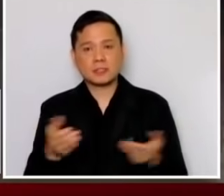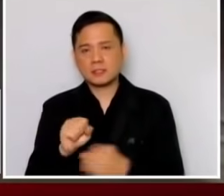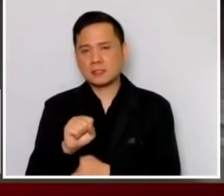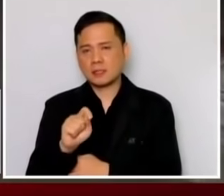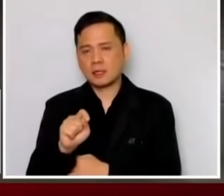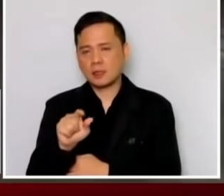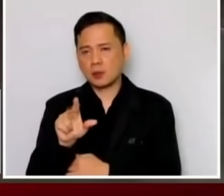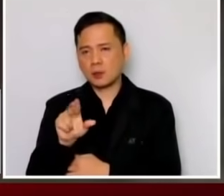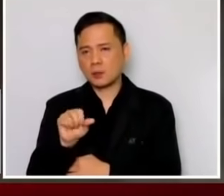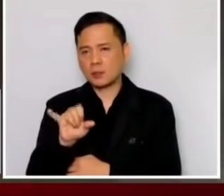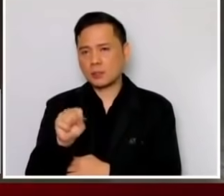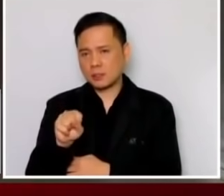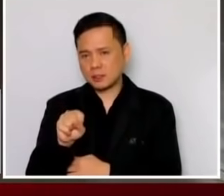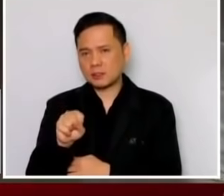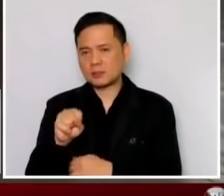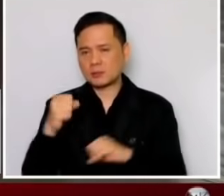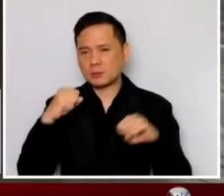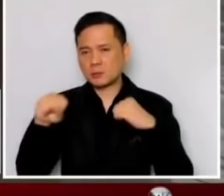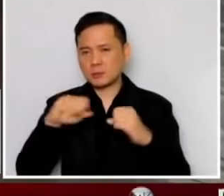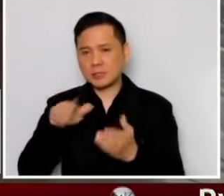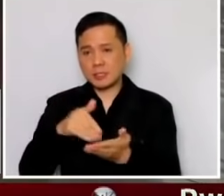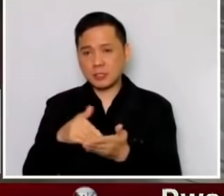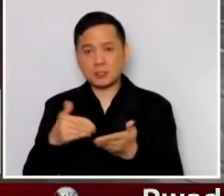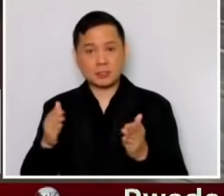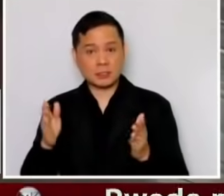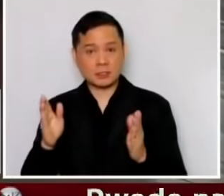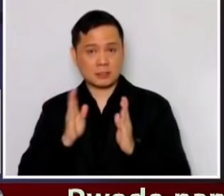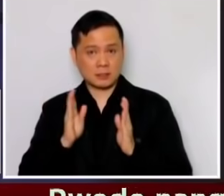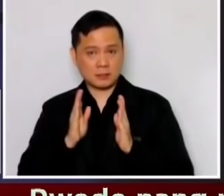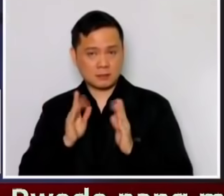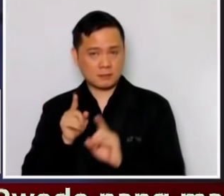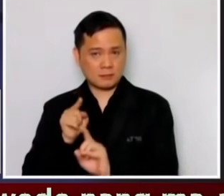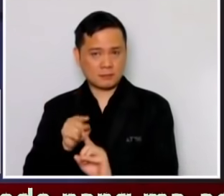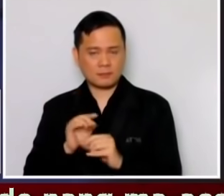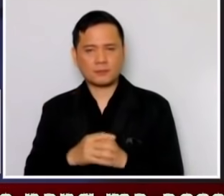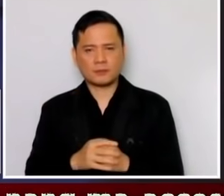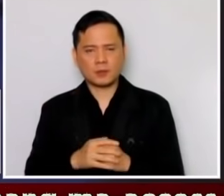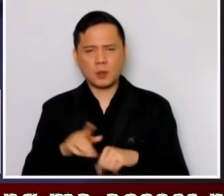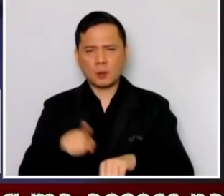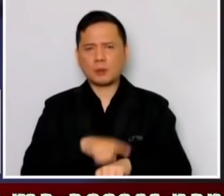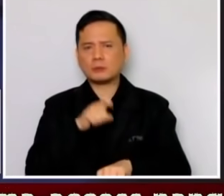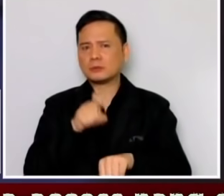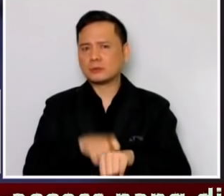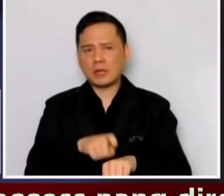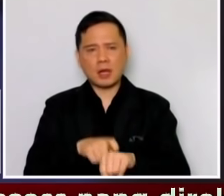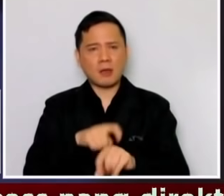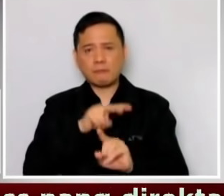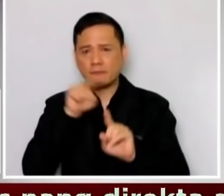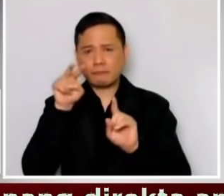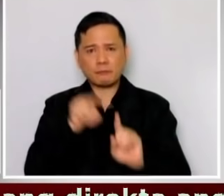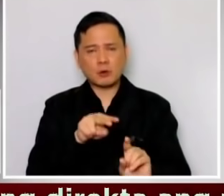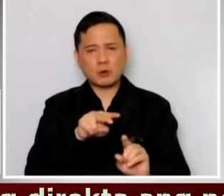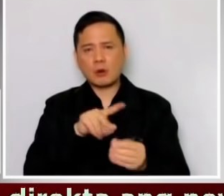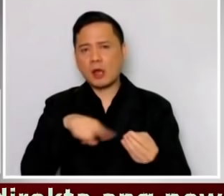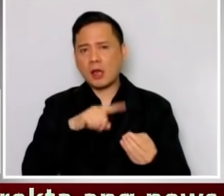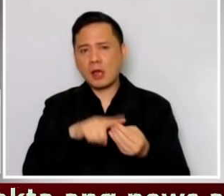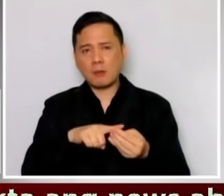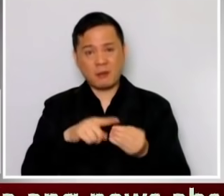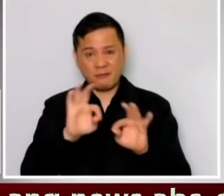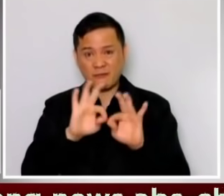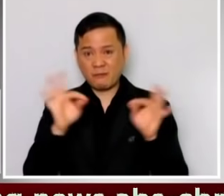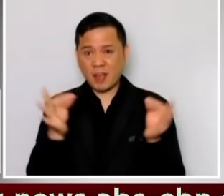Baguio City. Dito niya sinabi ang kanyang matagal ng posisyon laban sa isyu ng political dynasty sa gitna ng